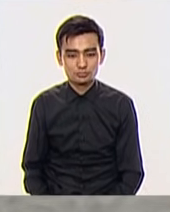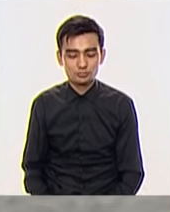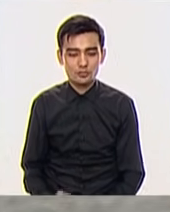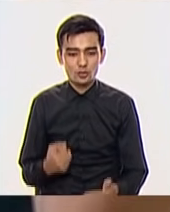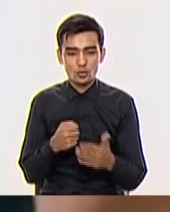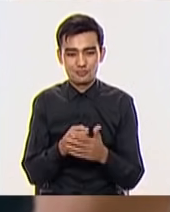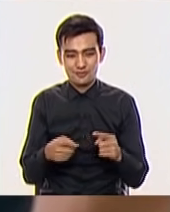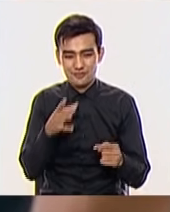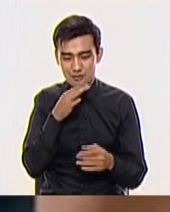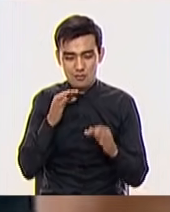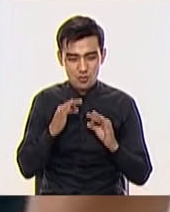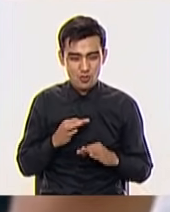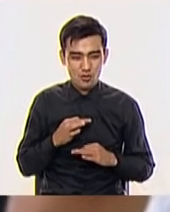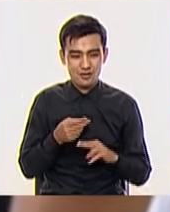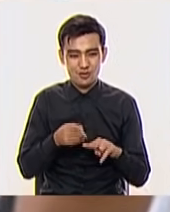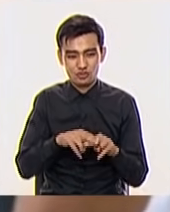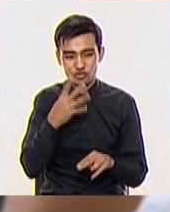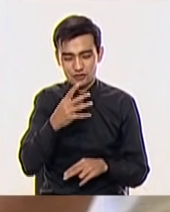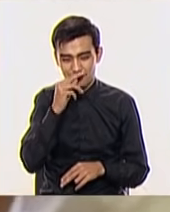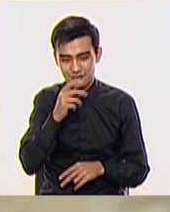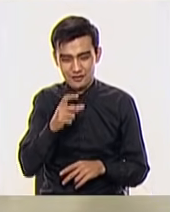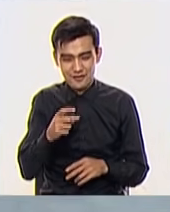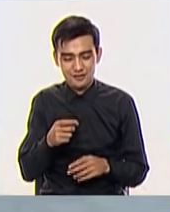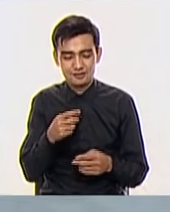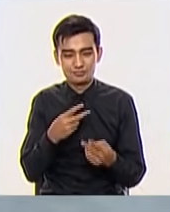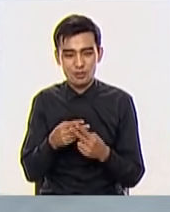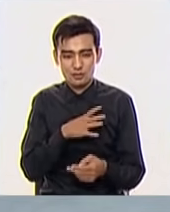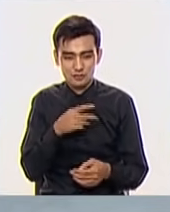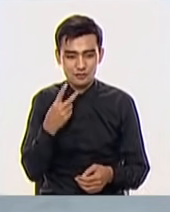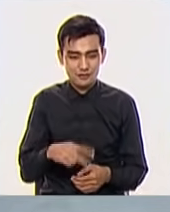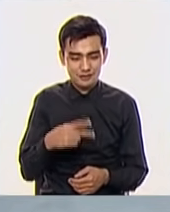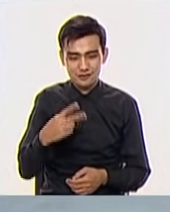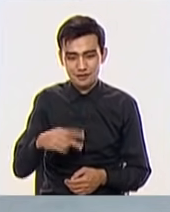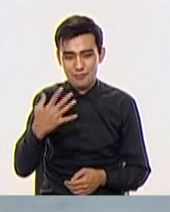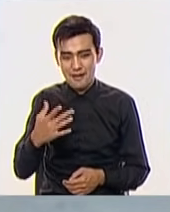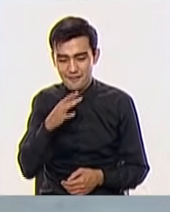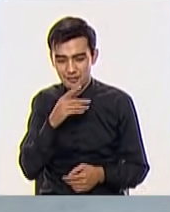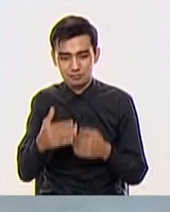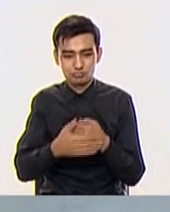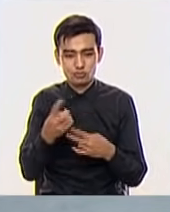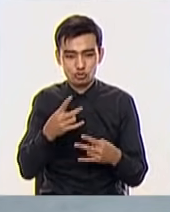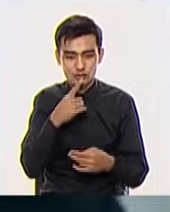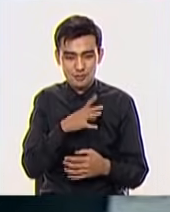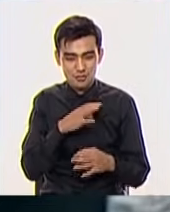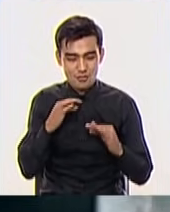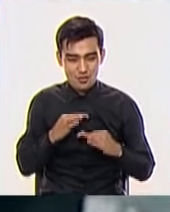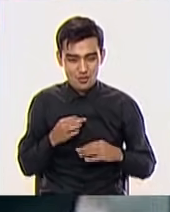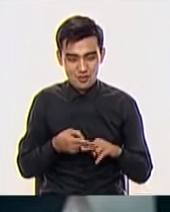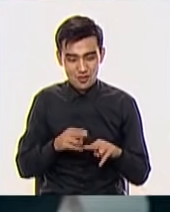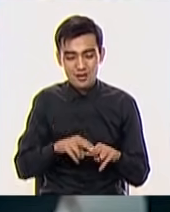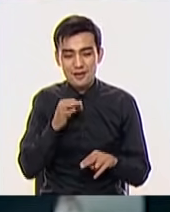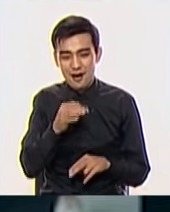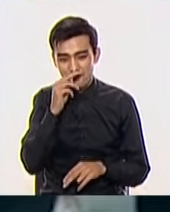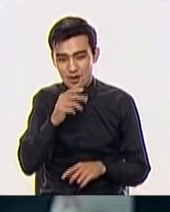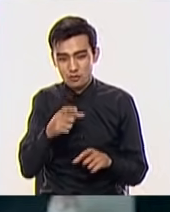Бұған дейін прокурорлар қамауда отырған 4 күдіктіге 20 жылдан 25 жылға дейін жаза тағайындауды сұраған еді. Ал